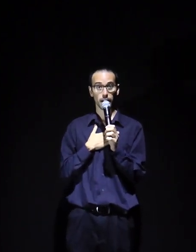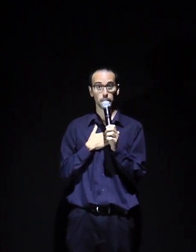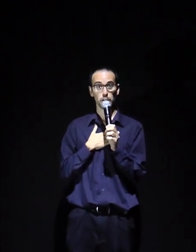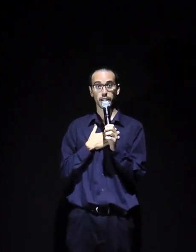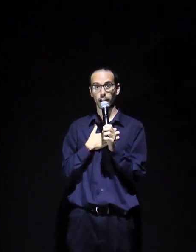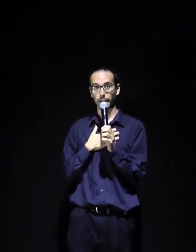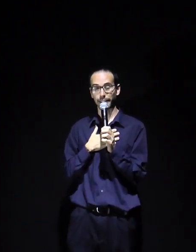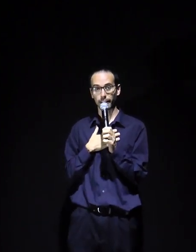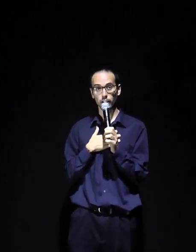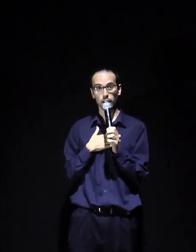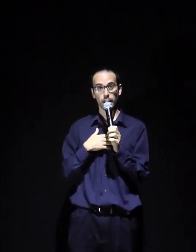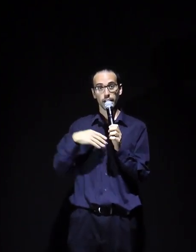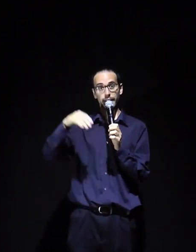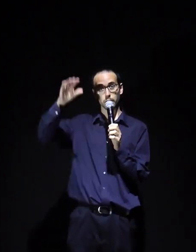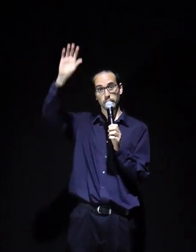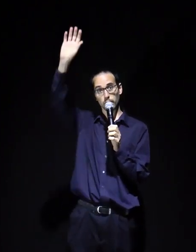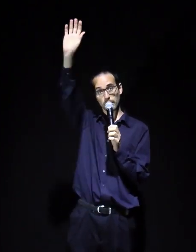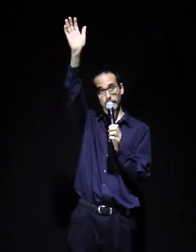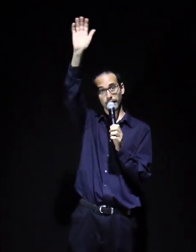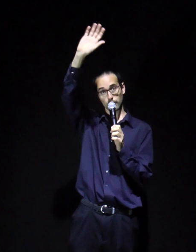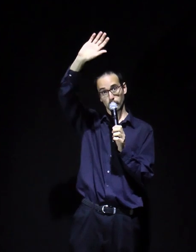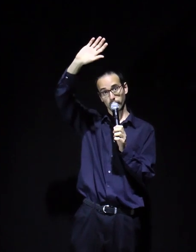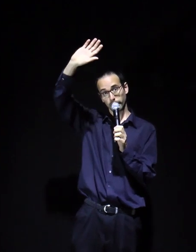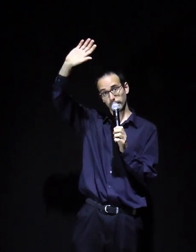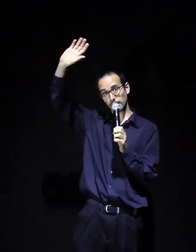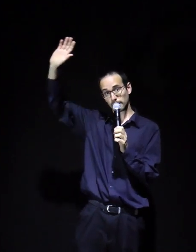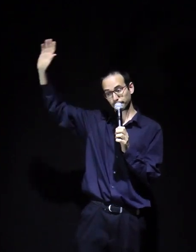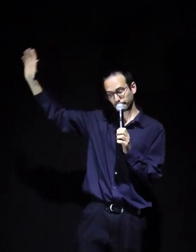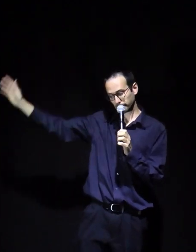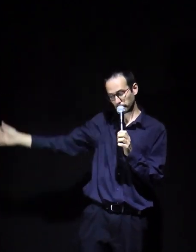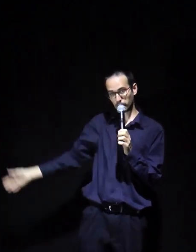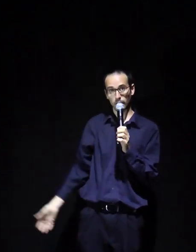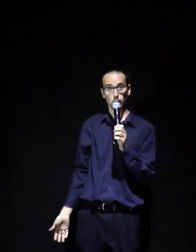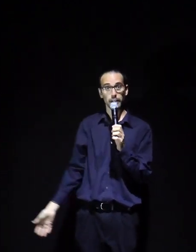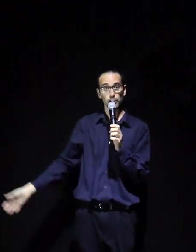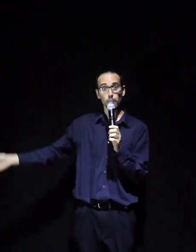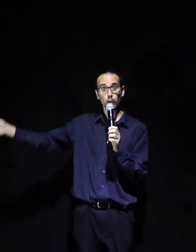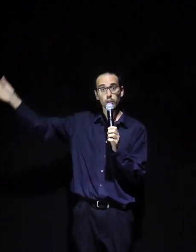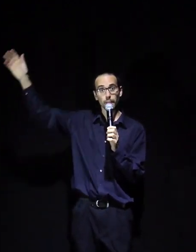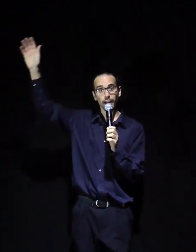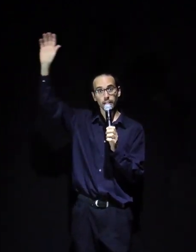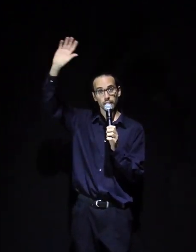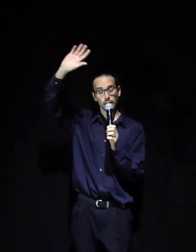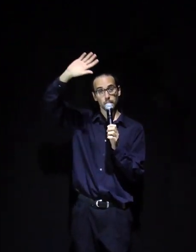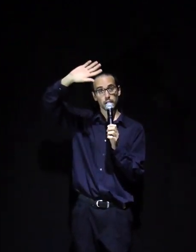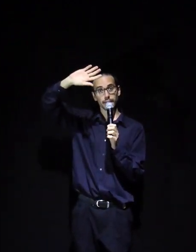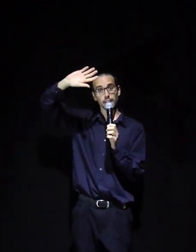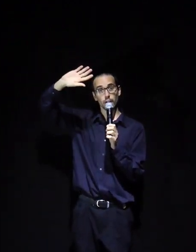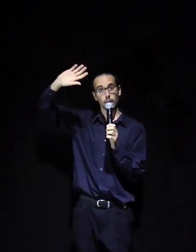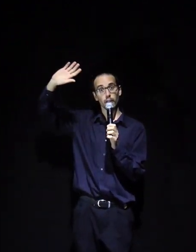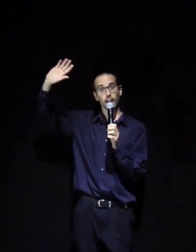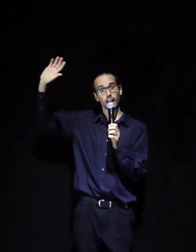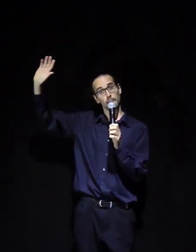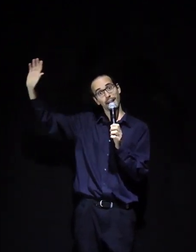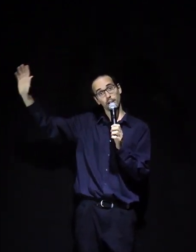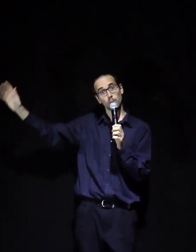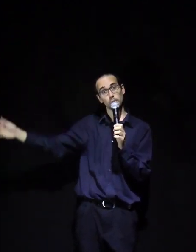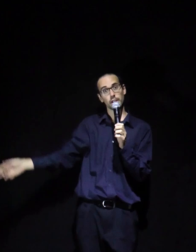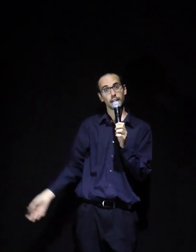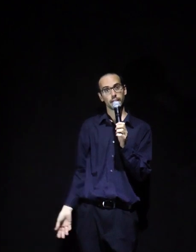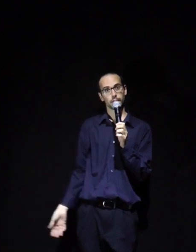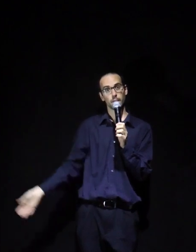de música de la banda, d'acord? Recordeu sempre que les coreografies, quan jo moc una mà, vosaltres heu de moure la